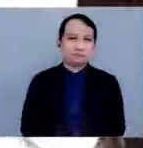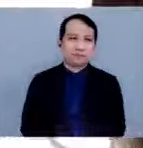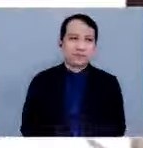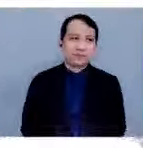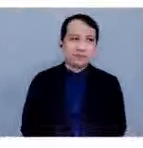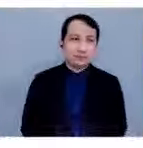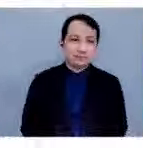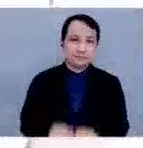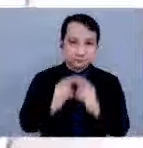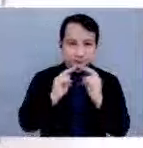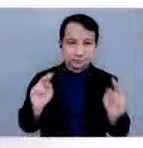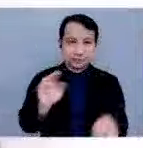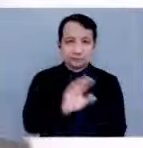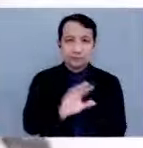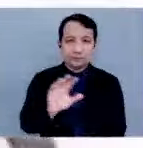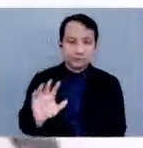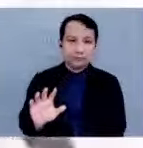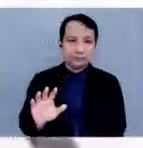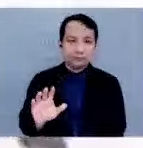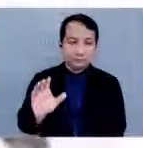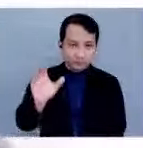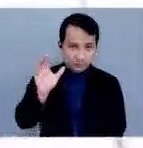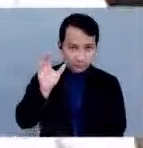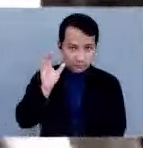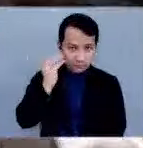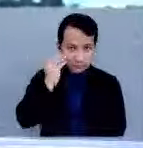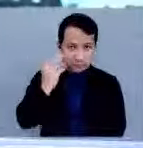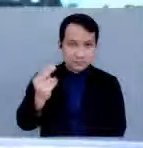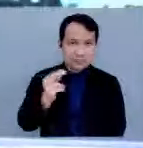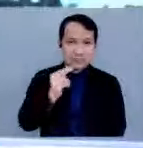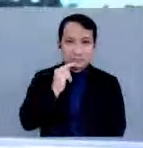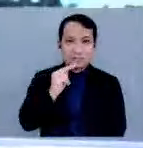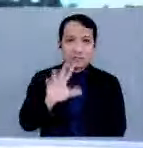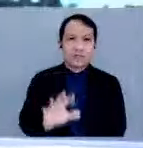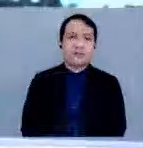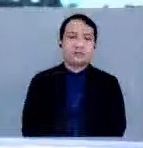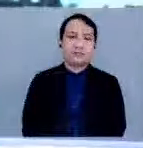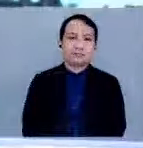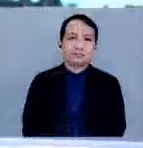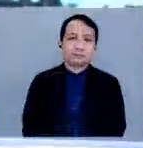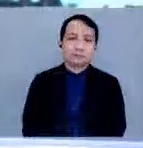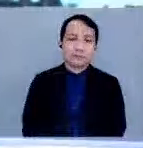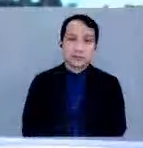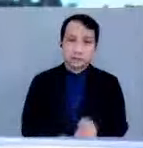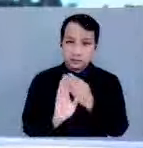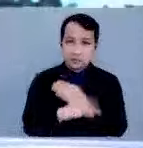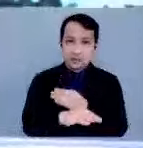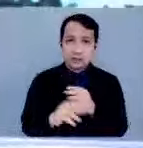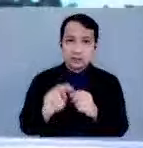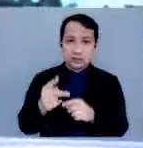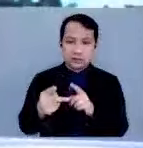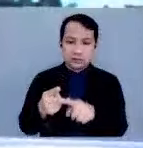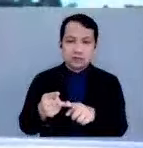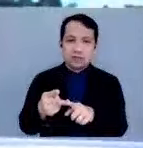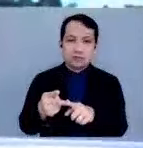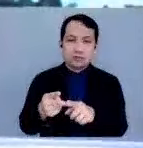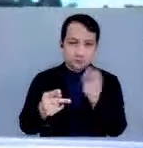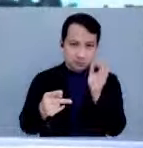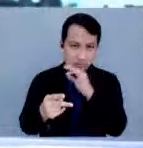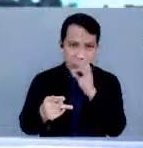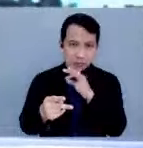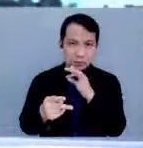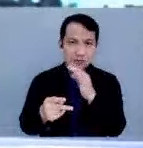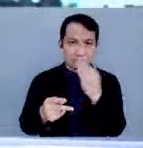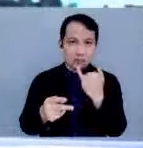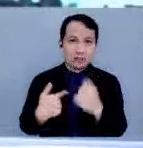mula sa frontline, Maricel Halili, News 5. Balik bansa na ang dalawang tripulanteng Pinoy na lubhang